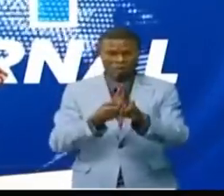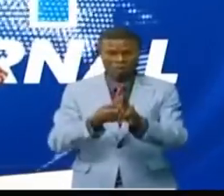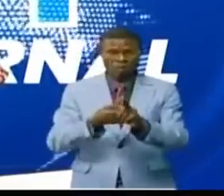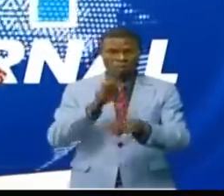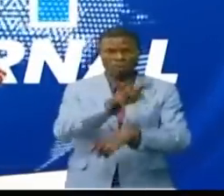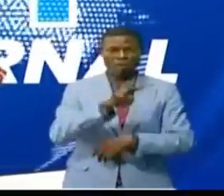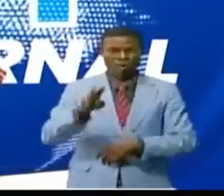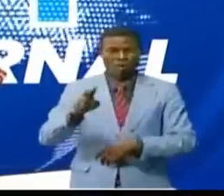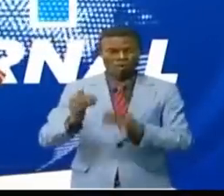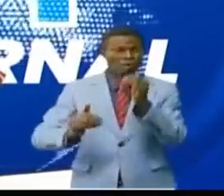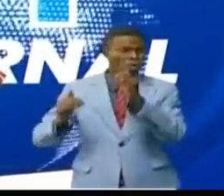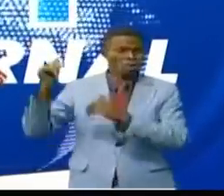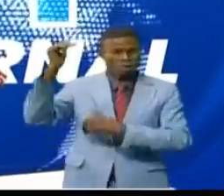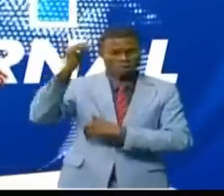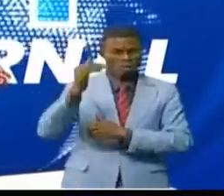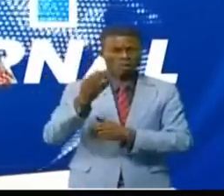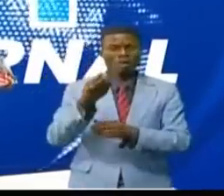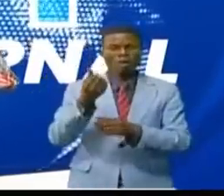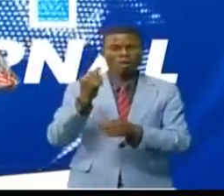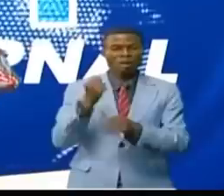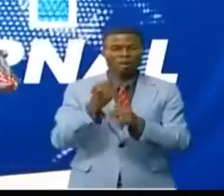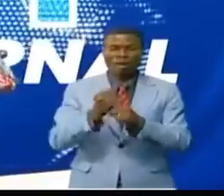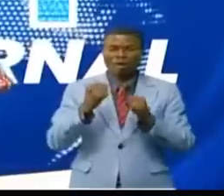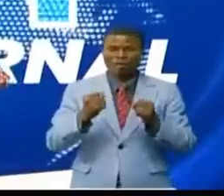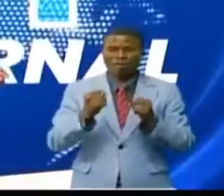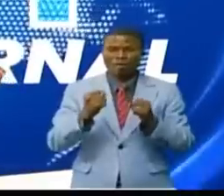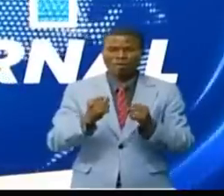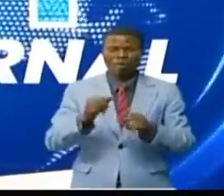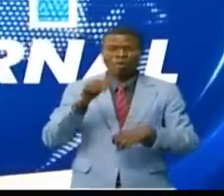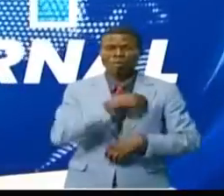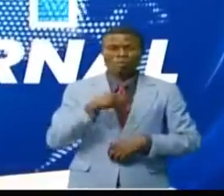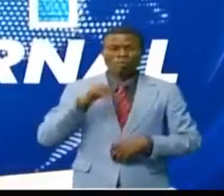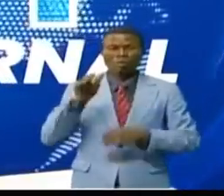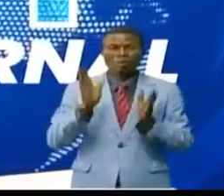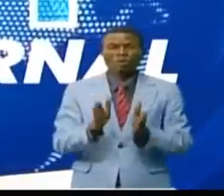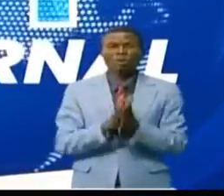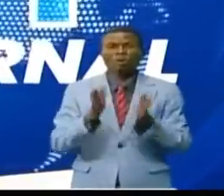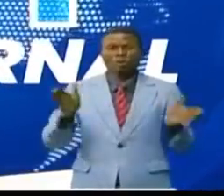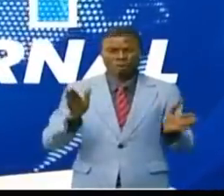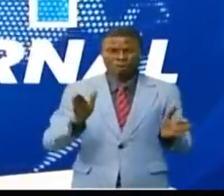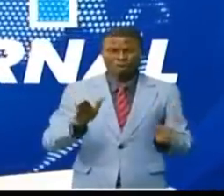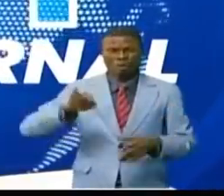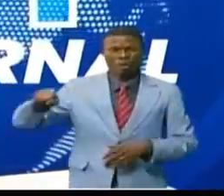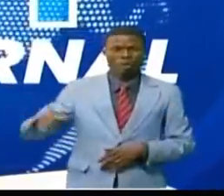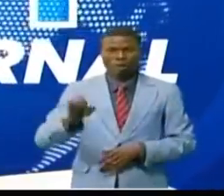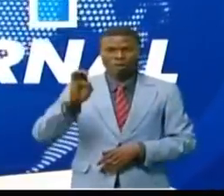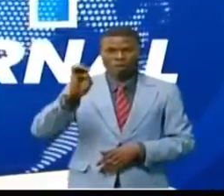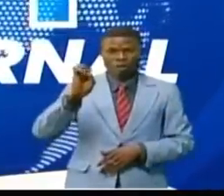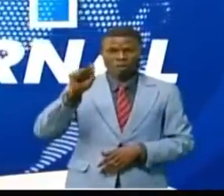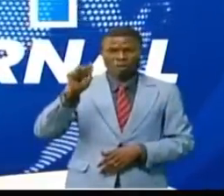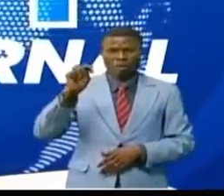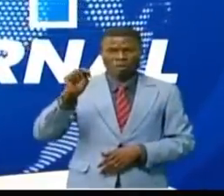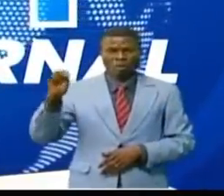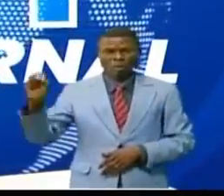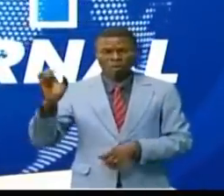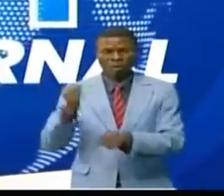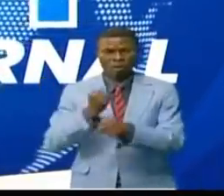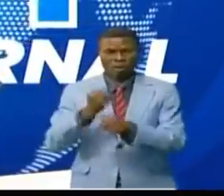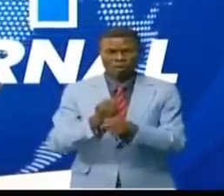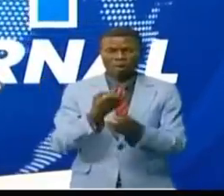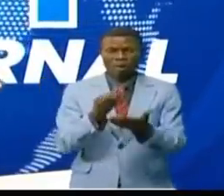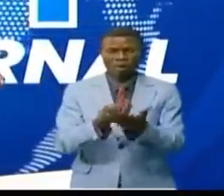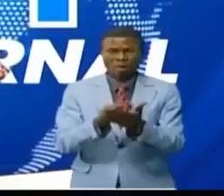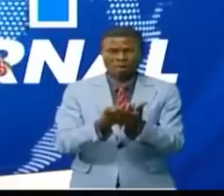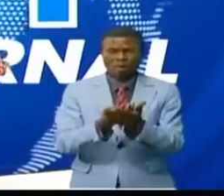largement au-dessus. C'est les fruits du dur labeur de la directrice générale Jeanne Blandine Kawanda qui s'est investie dans une gouvernance